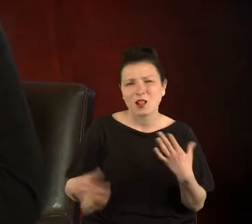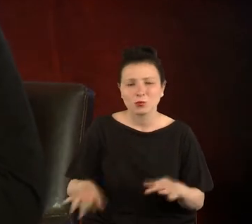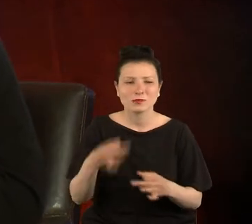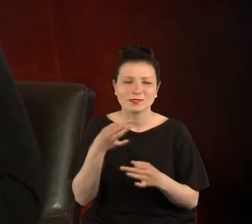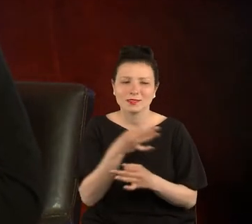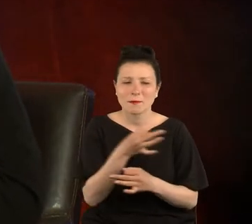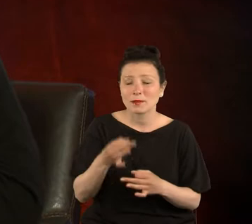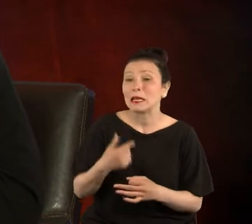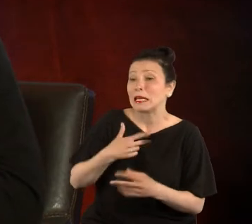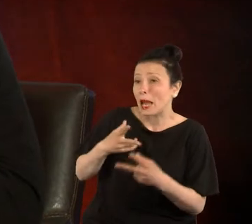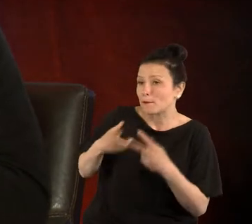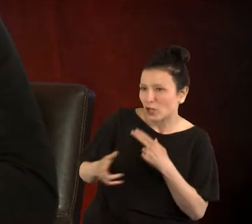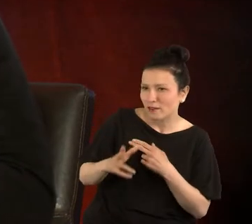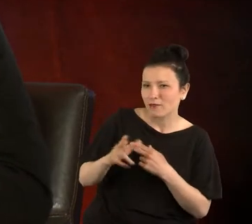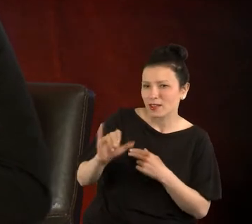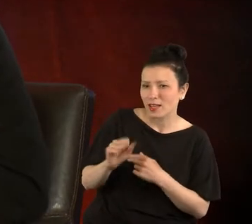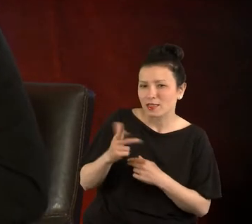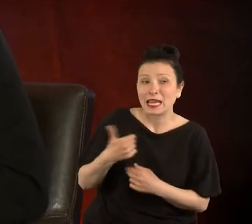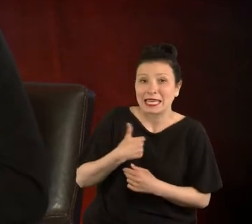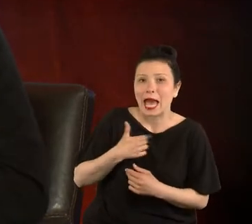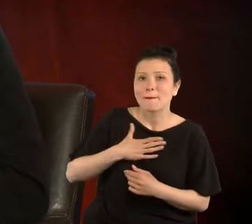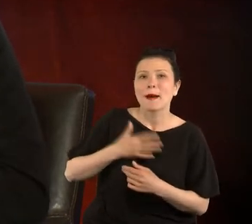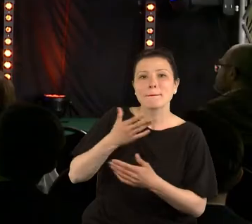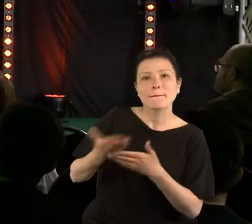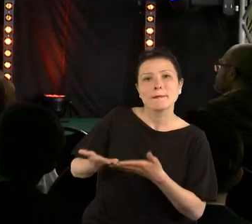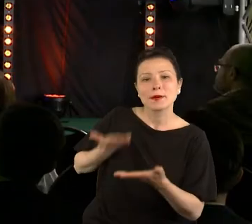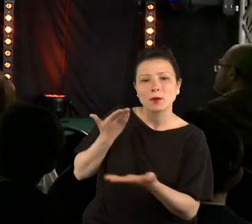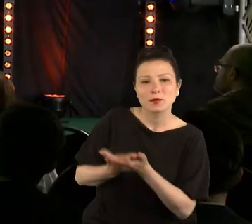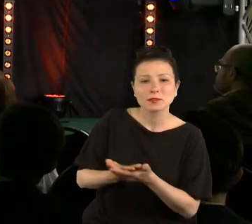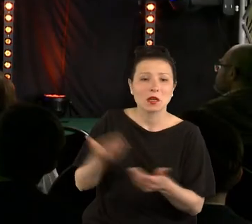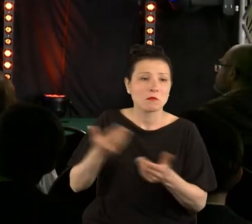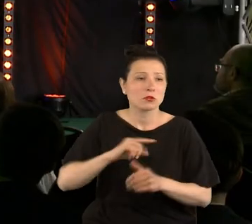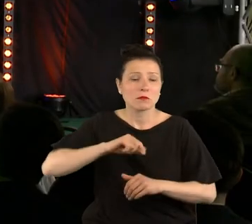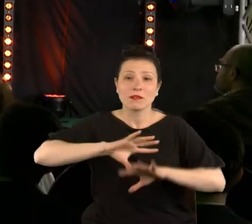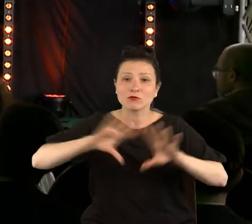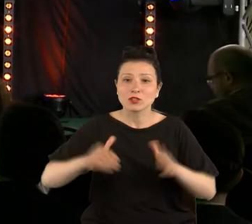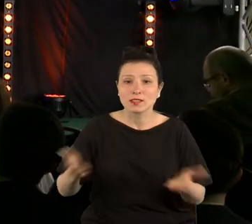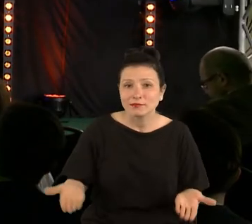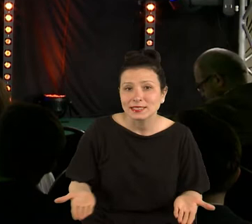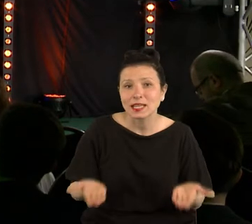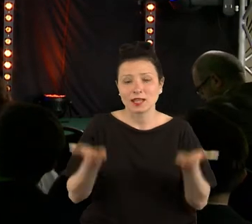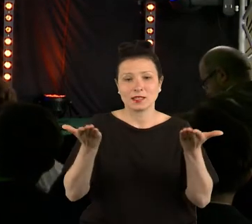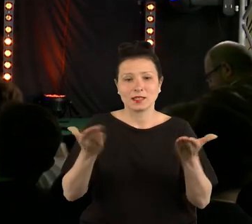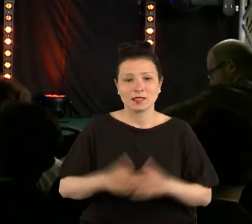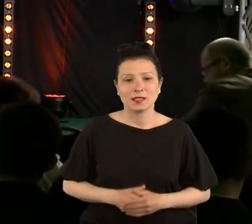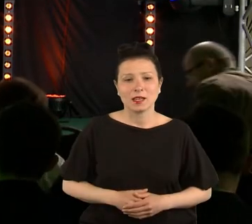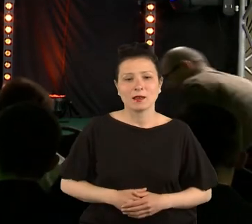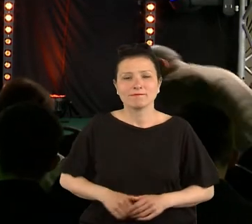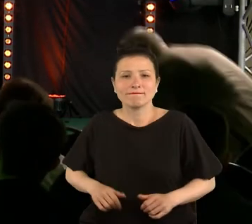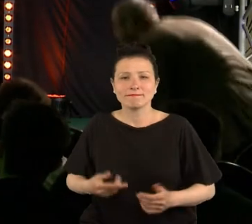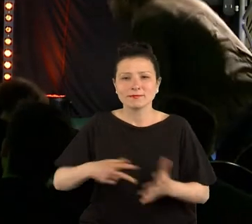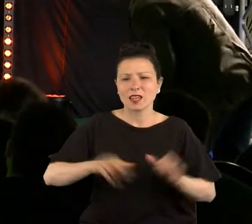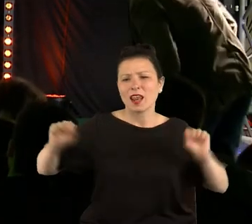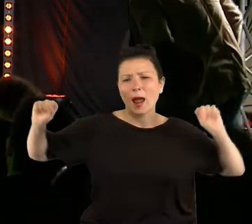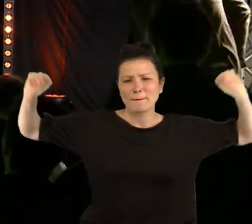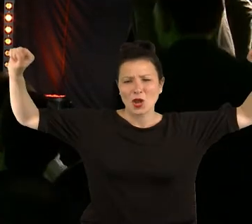Ja przerwę ci, Janeczko. Tak. Ja mam taką propozycję. Możemy wszyscy, proszę bardzo, staniemy sobie, rozprostujemy